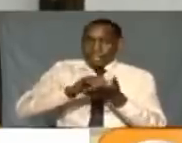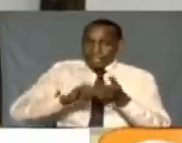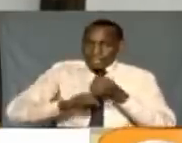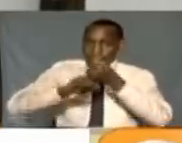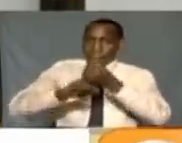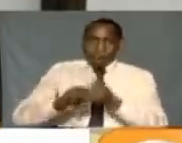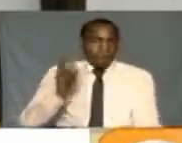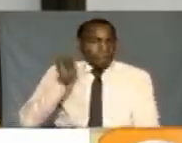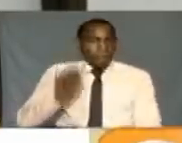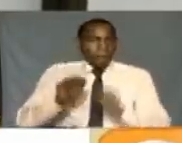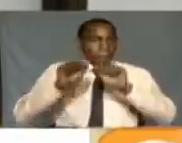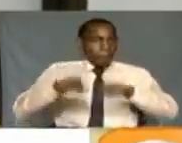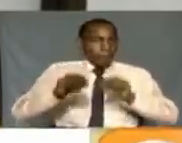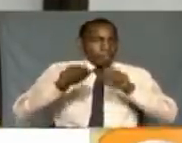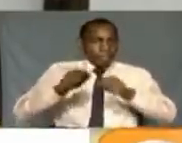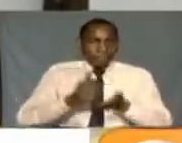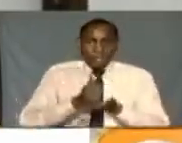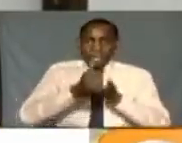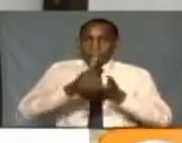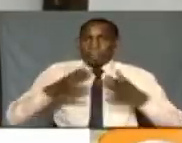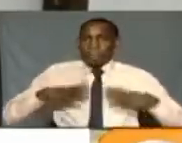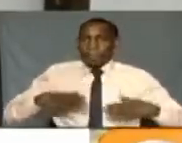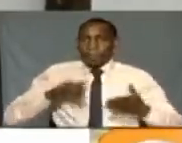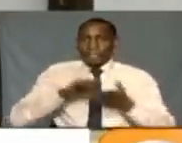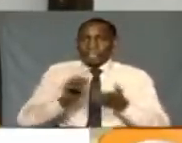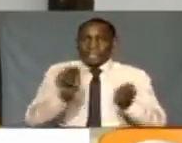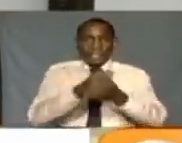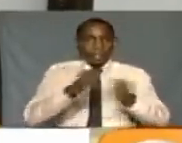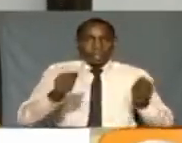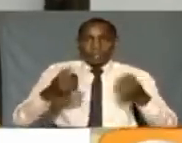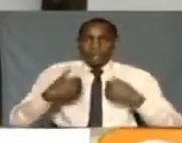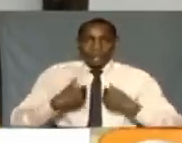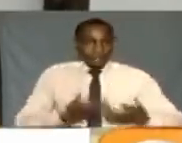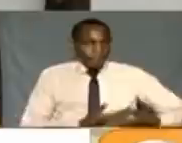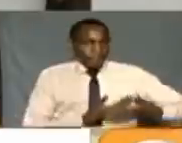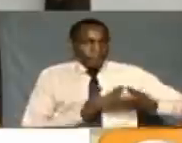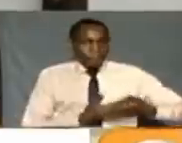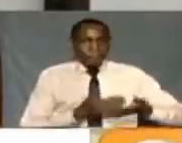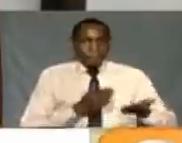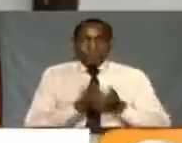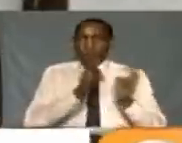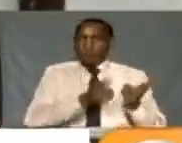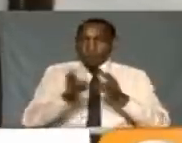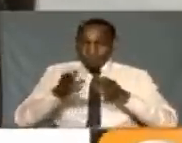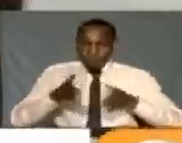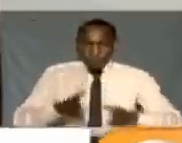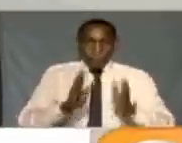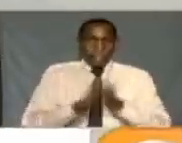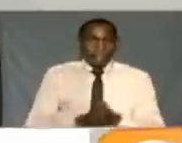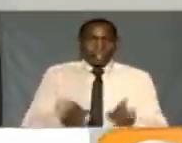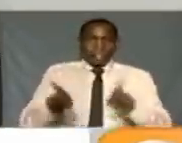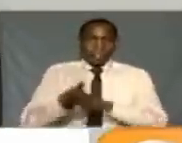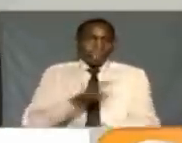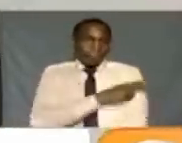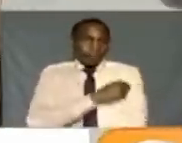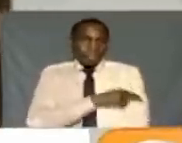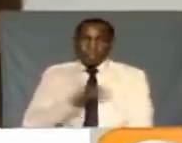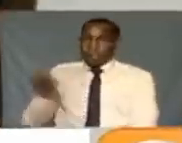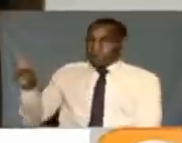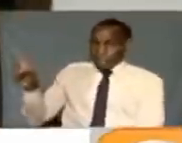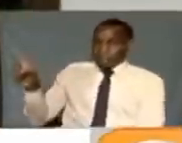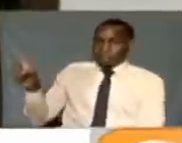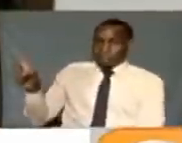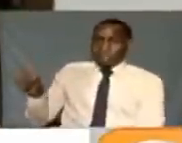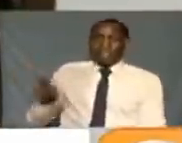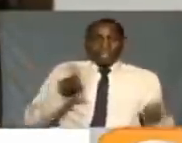mayai ili kuweza kusaidia wale wasioweza kupata watoto kwa njia ya kawaida. Na hospitali hii ya La Femme